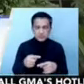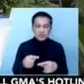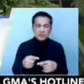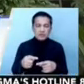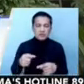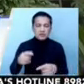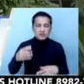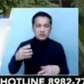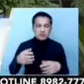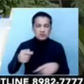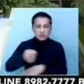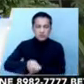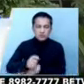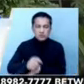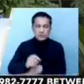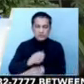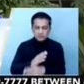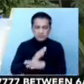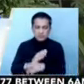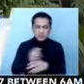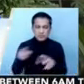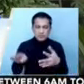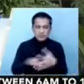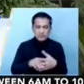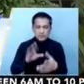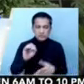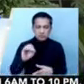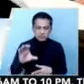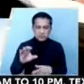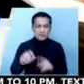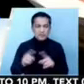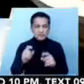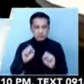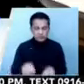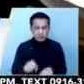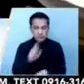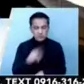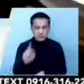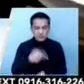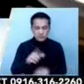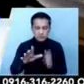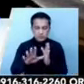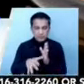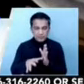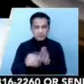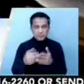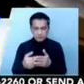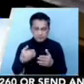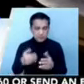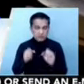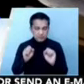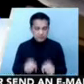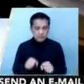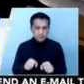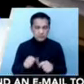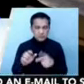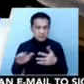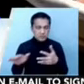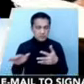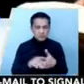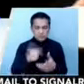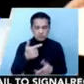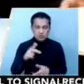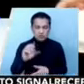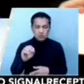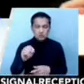ng COC. Pero pwede rin itong ma-question sa COMELEC. Bago yan, maaari din daw nilang kasuhan si Guo sa korte